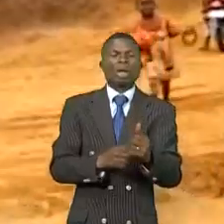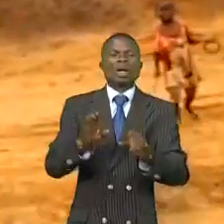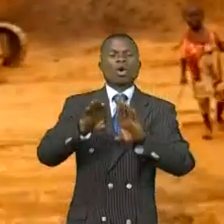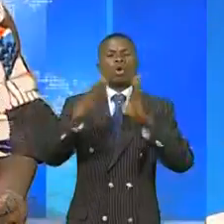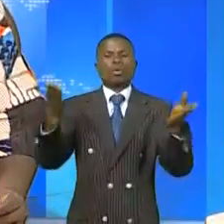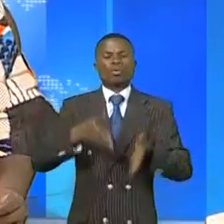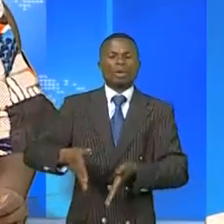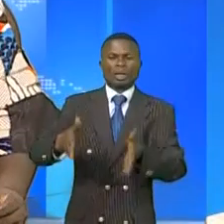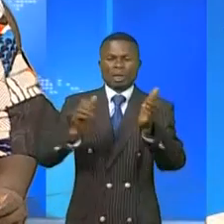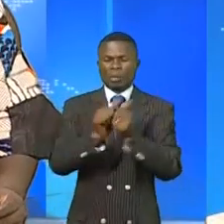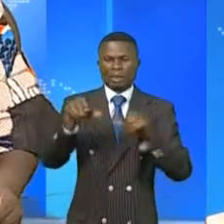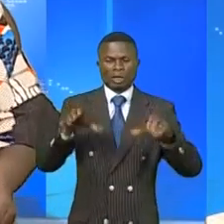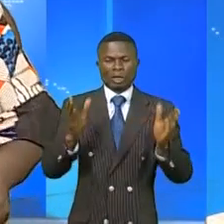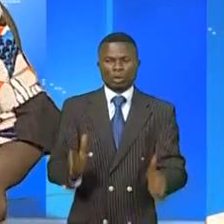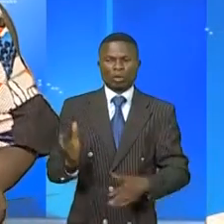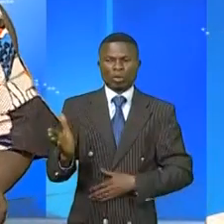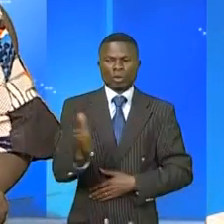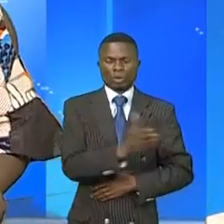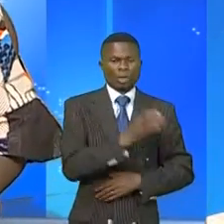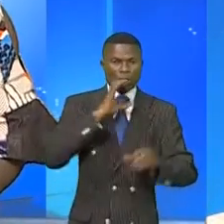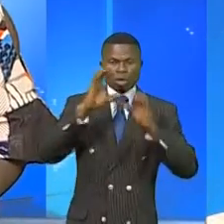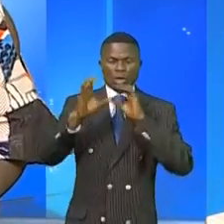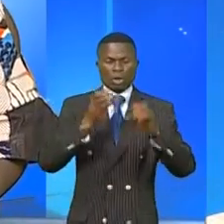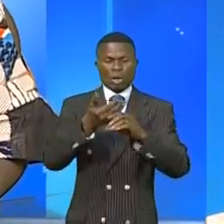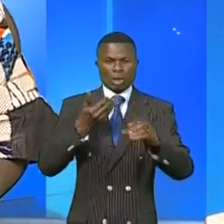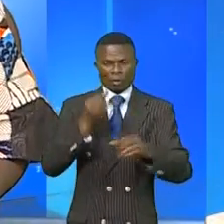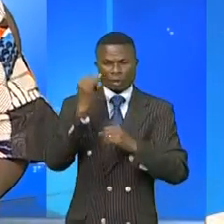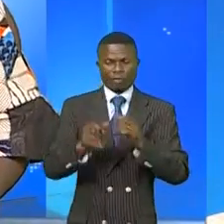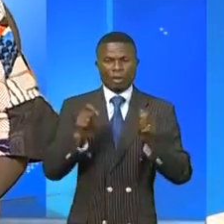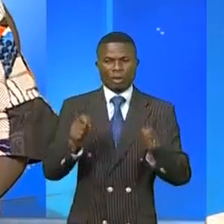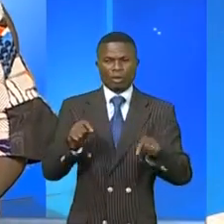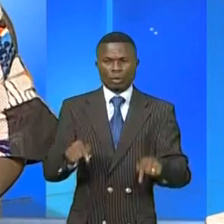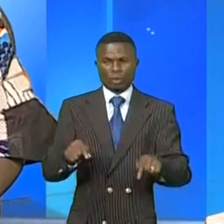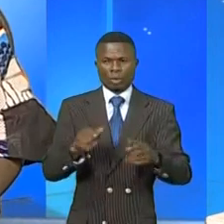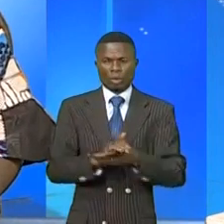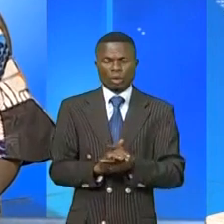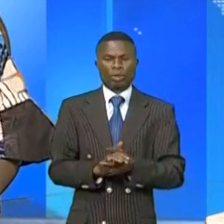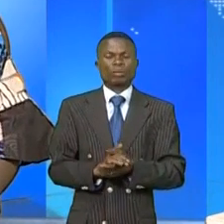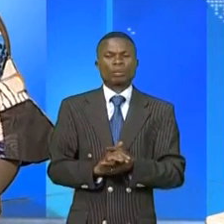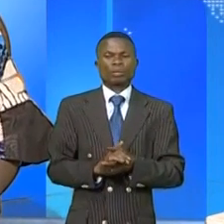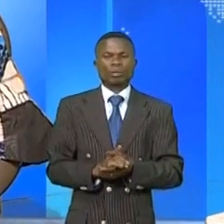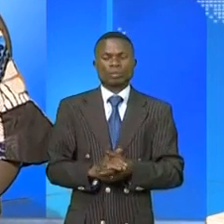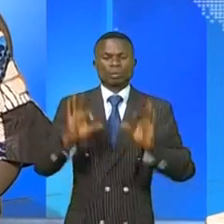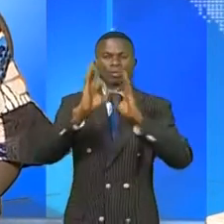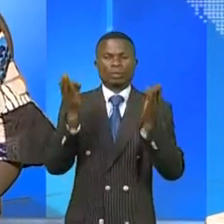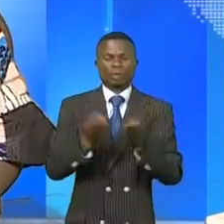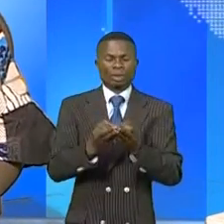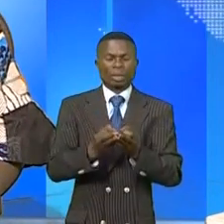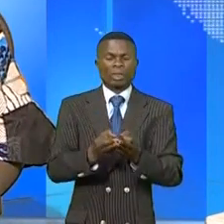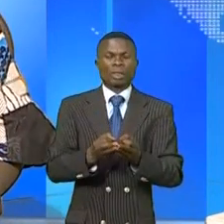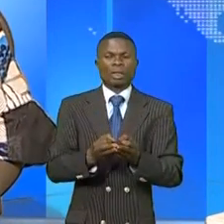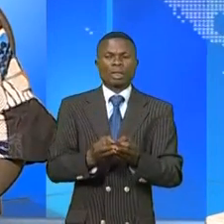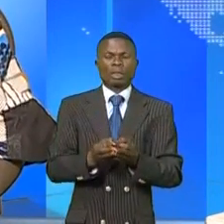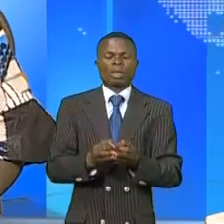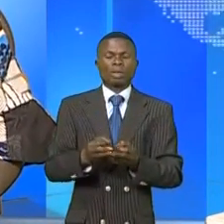Gungu. Et puis, c'est communiqué avant de boucler complètement ce journal. La famille biologique de